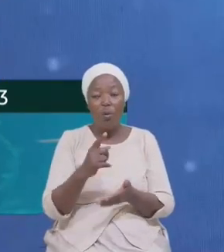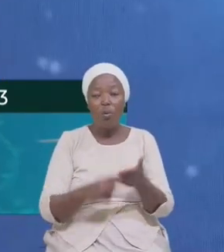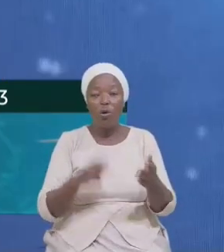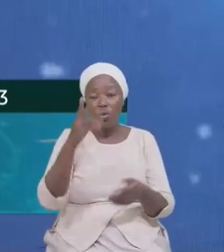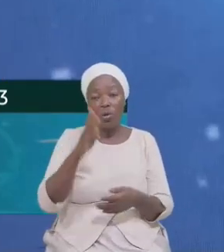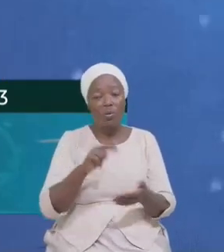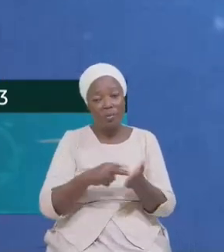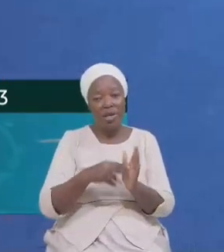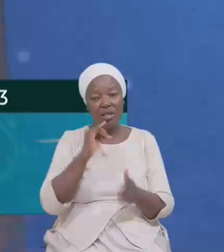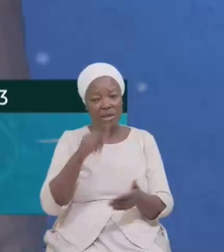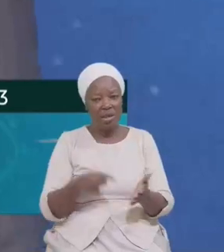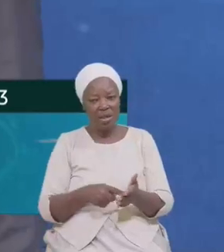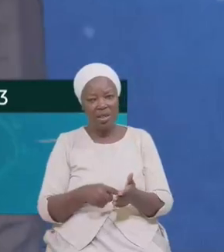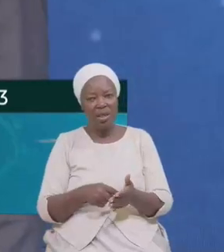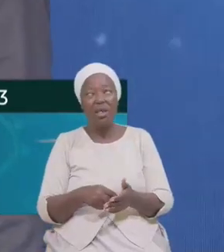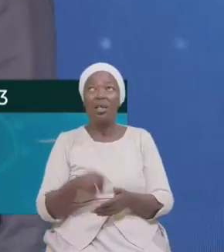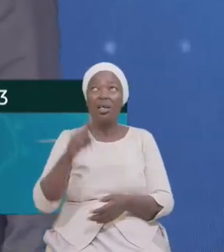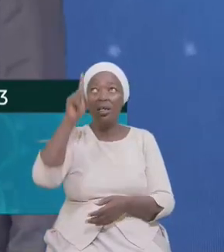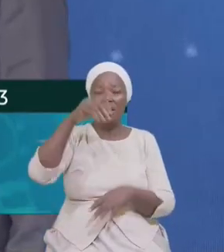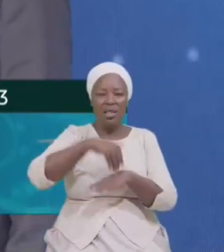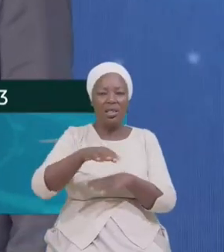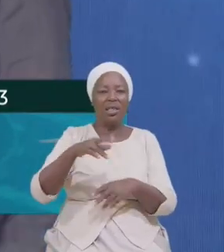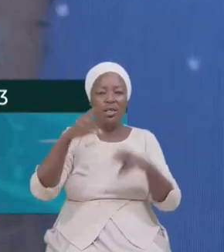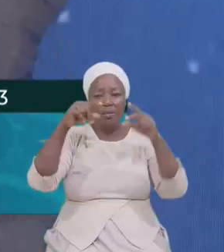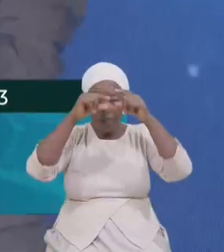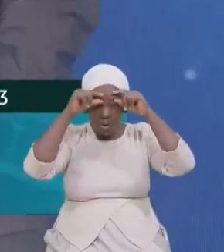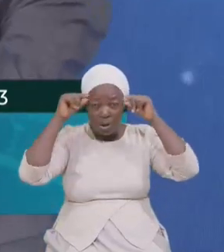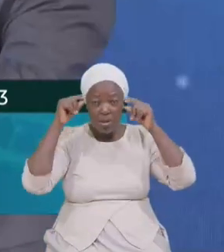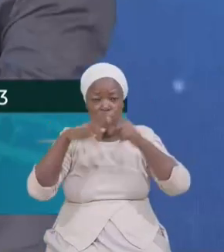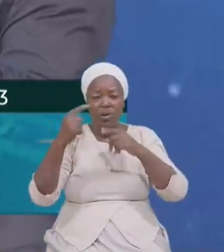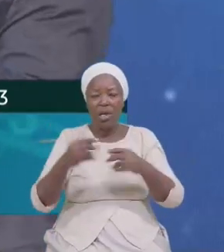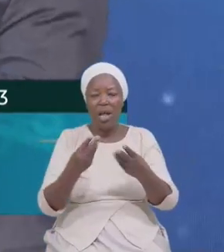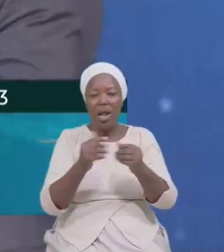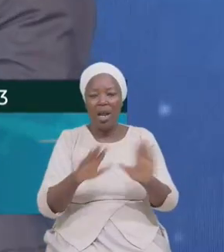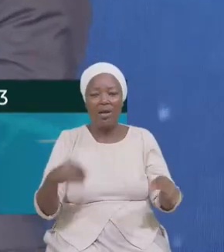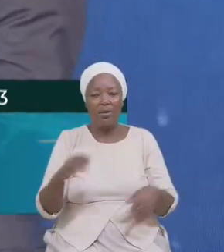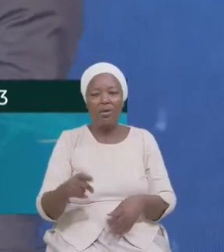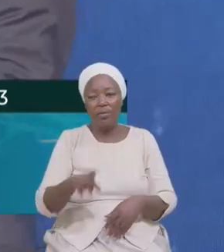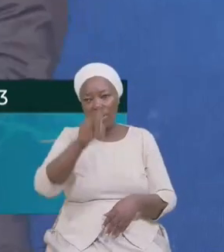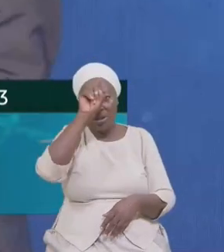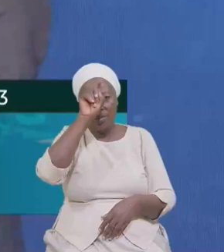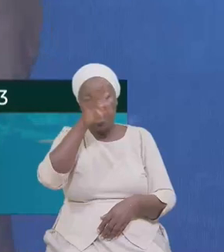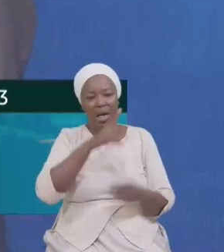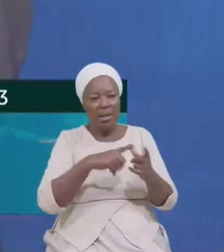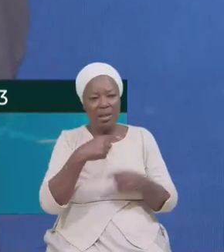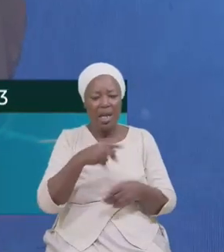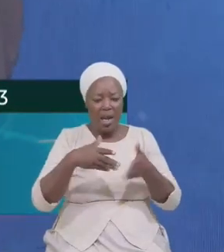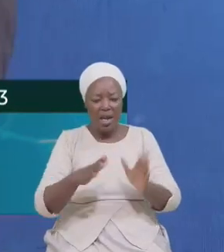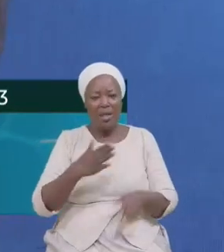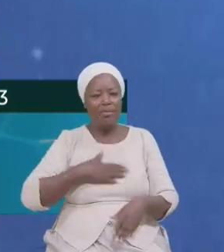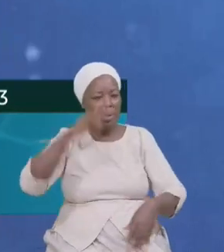c'est que il a envoyé Moïse en Égypte et il a dit, laisse partir mon